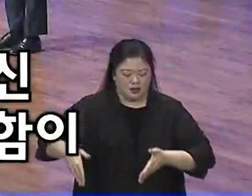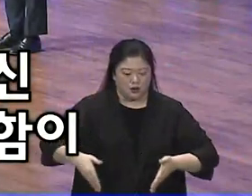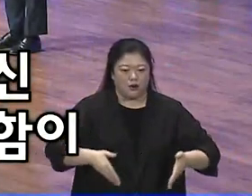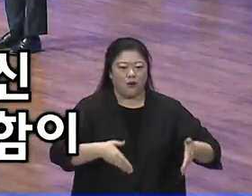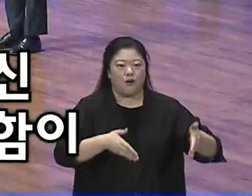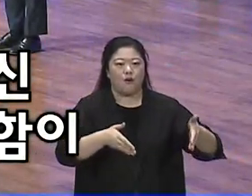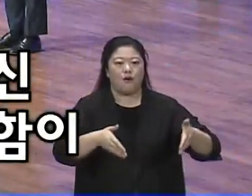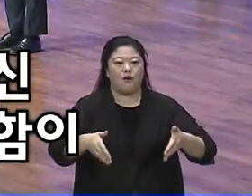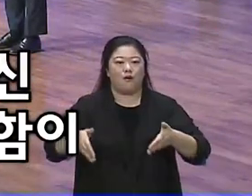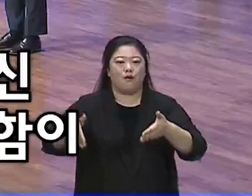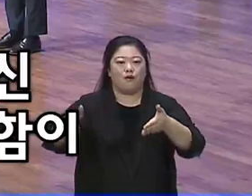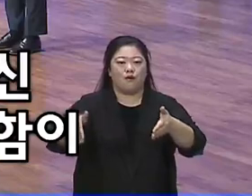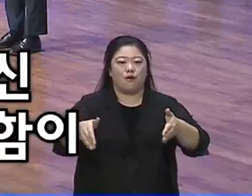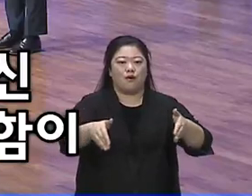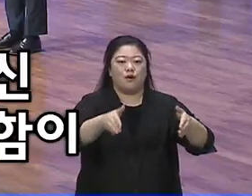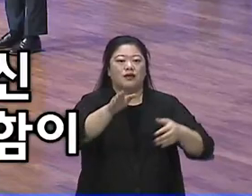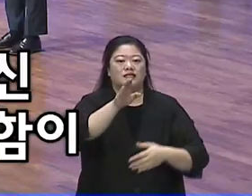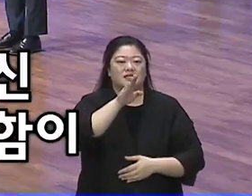길이요